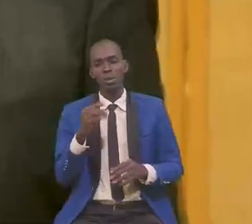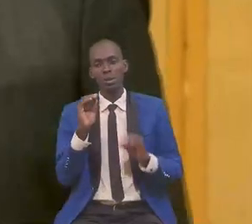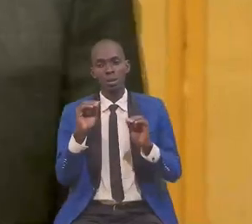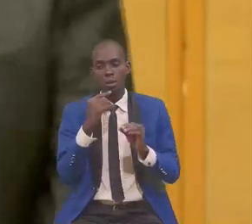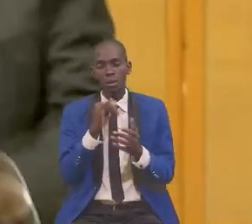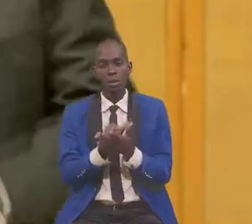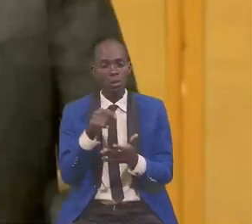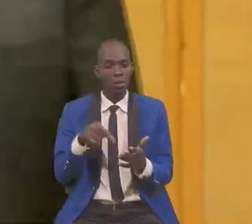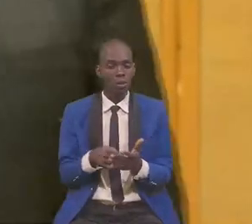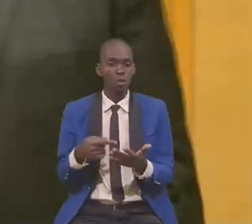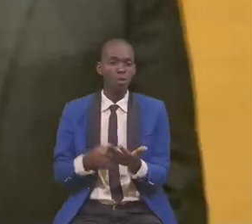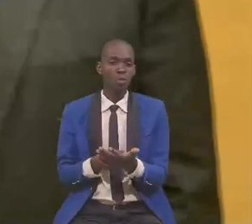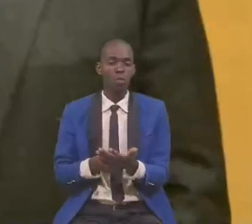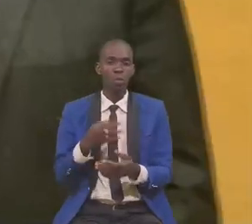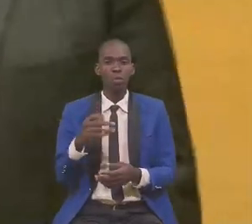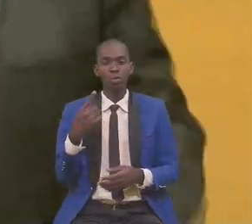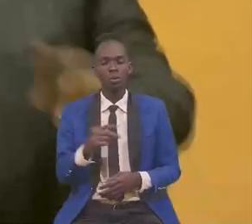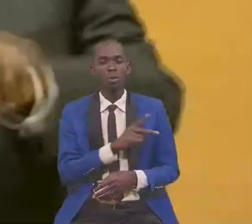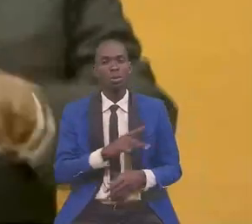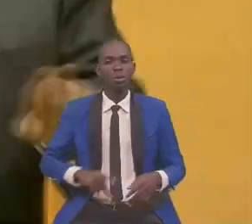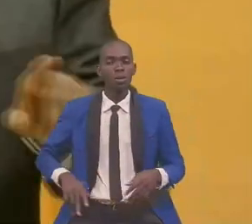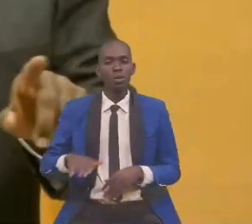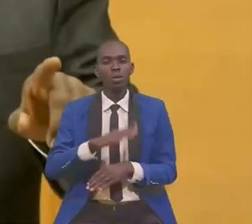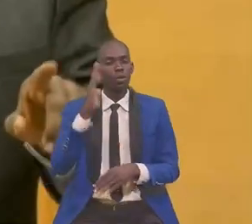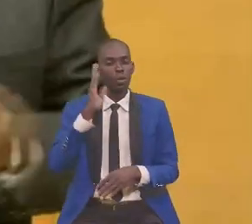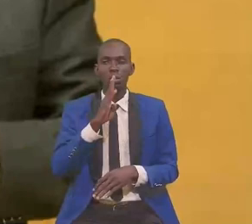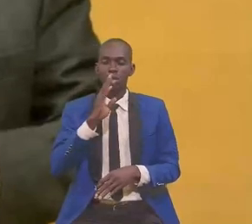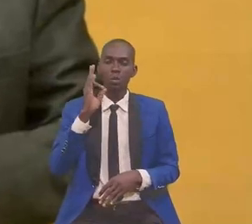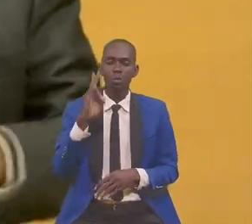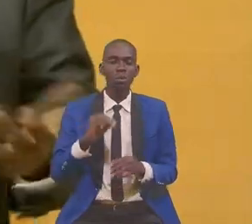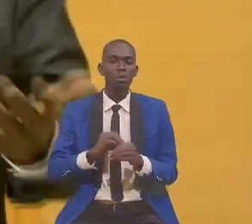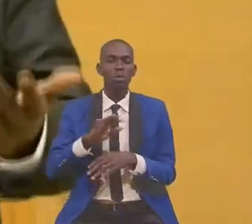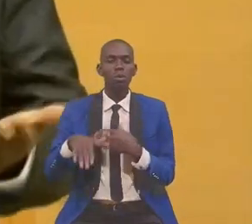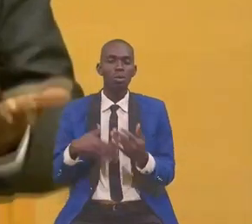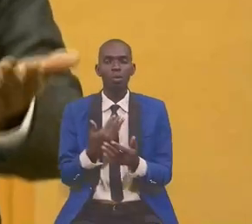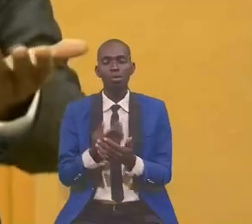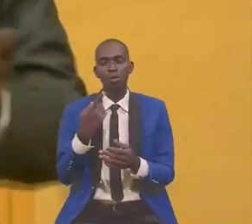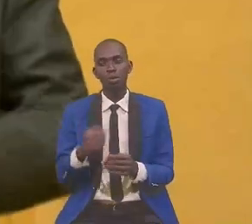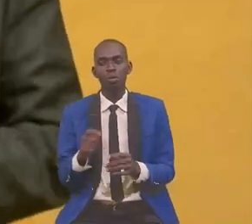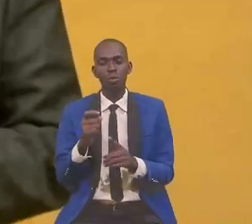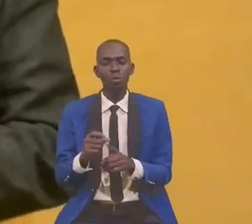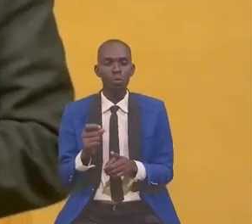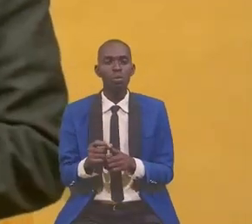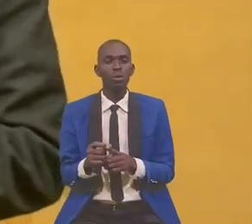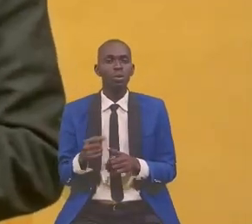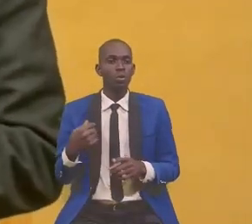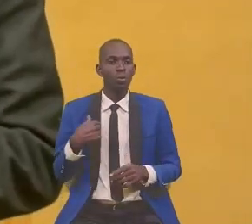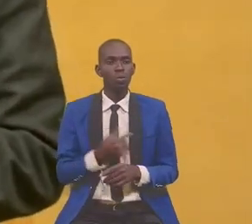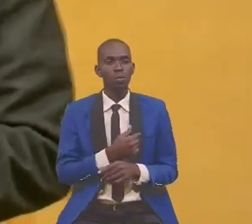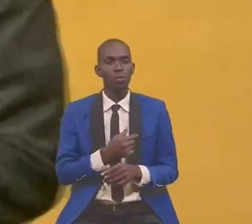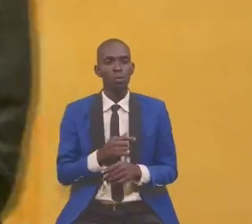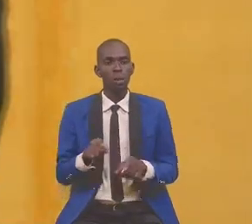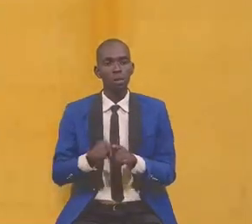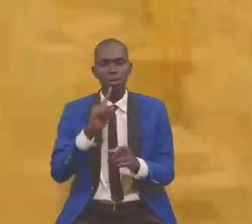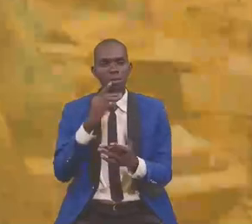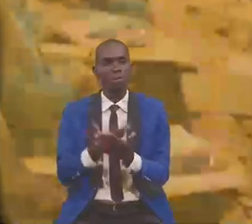sera prêchée dans le monde entier pour servir de témoignage à toutes les nations. Rappelez-vous,